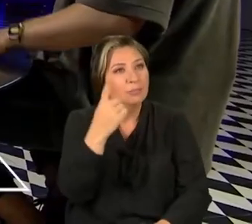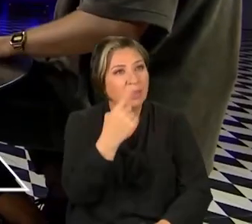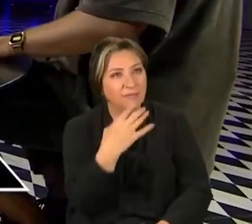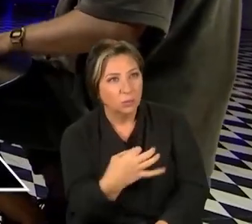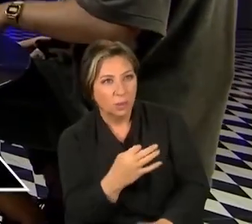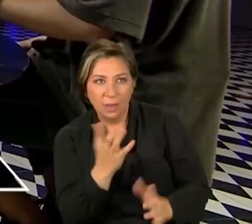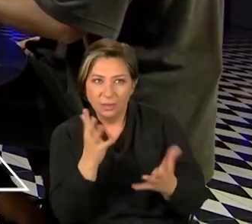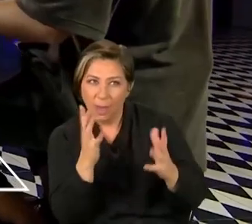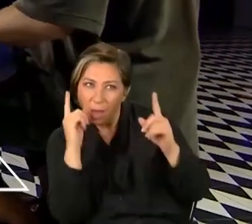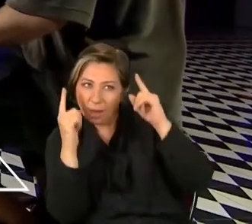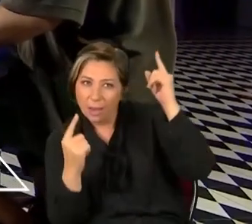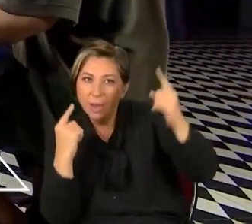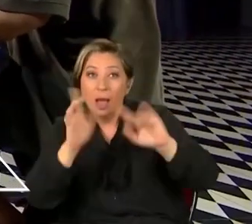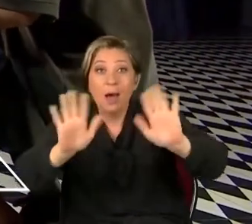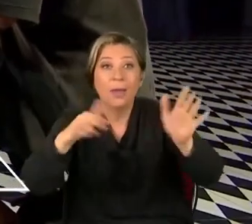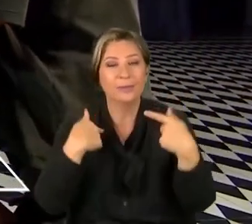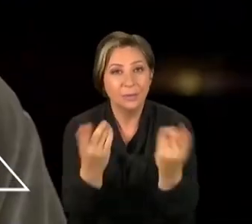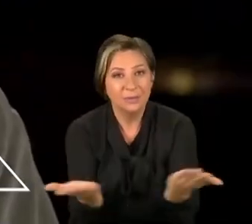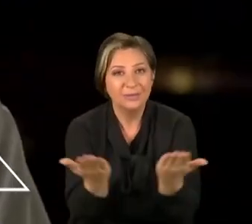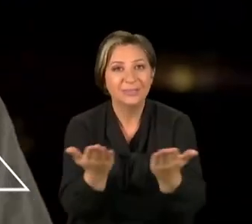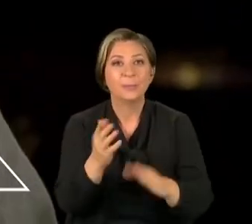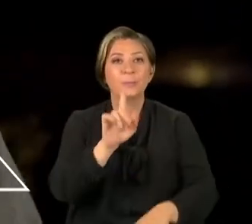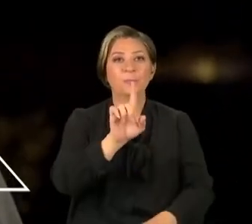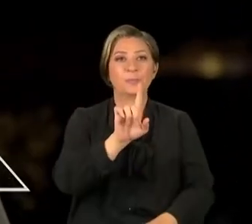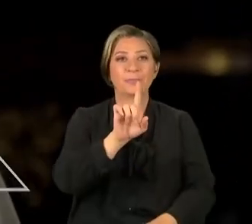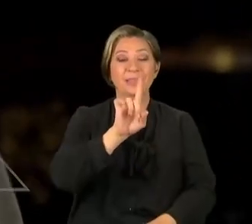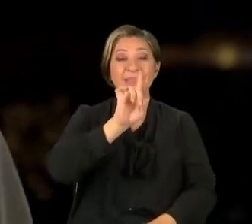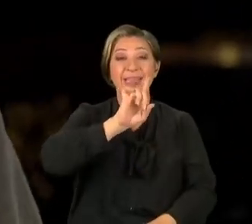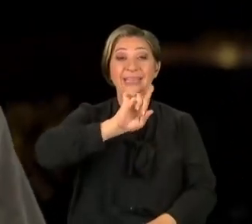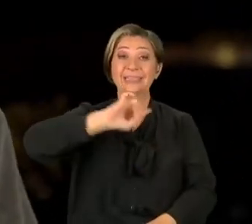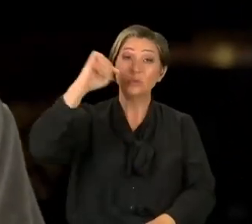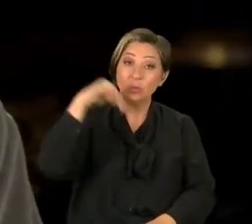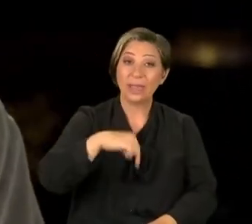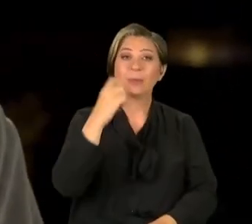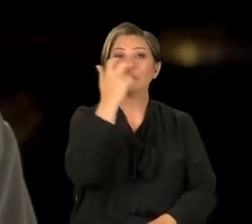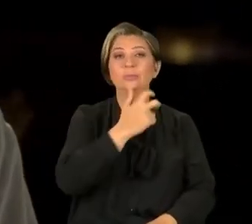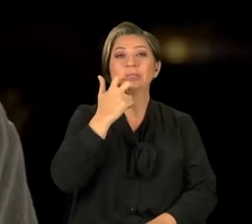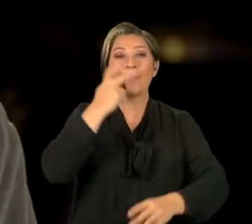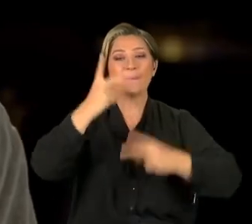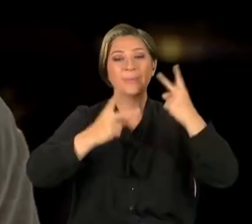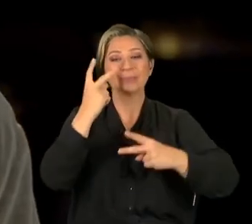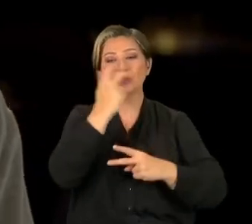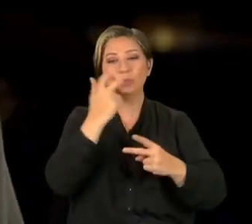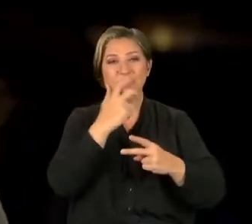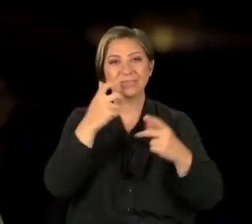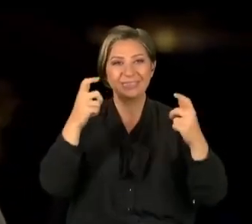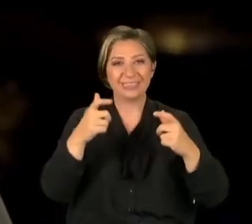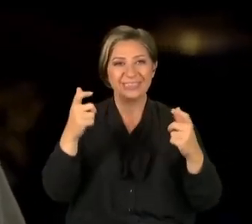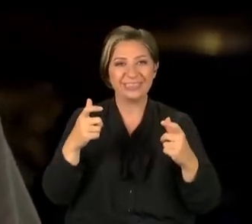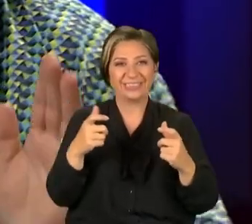acaba falan diye demiyorum ya şimdi müziği şu andaki işte belli Müzik platformlarında